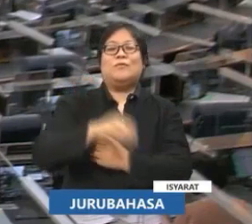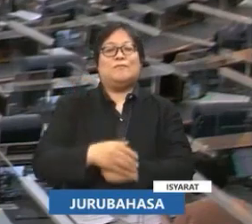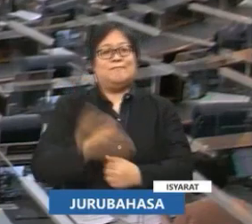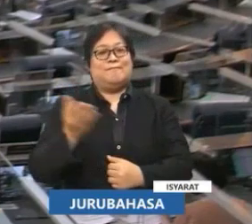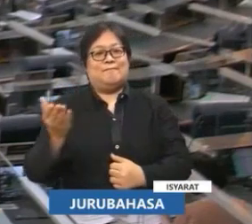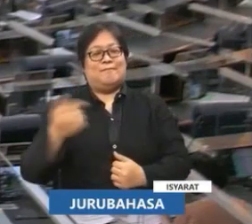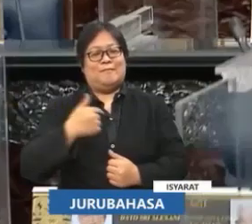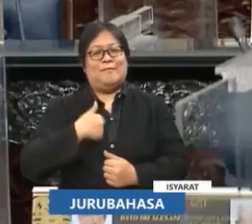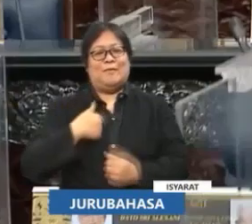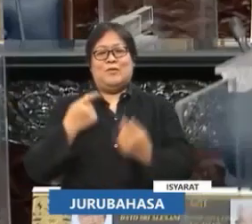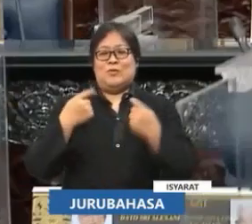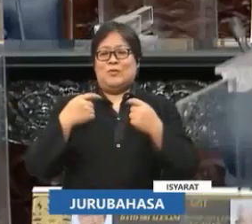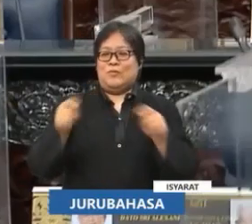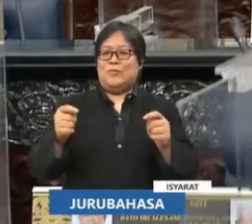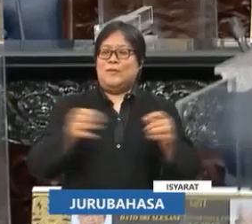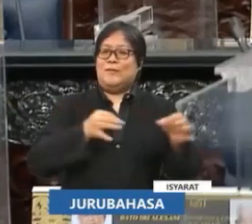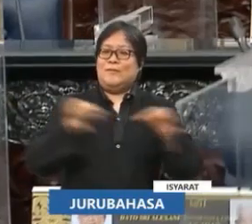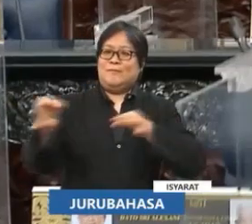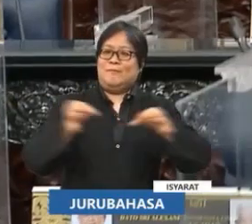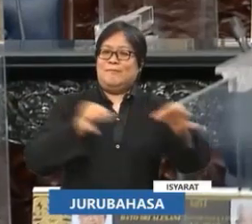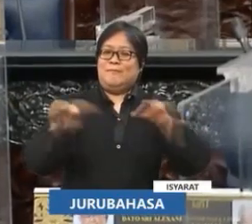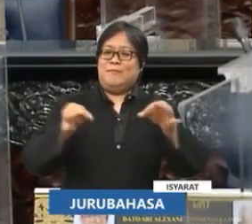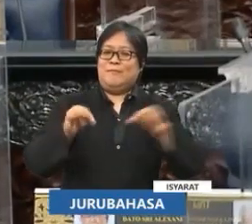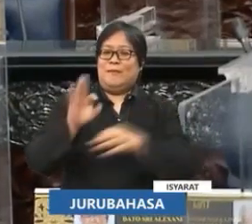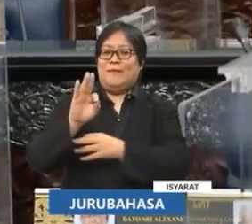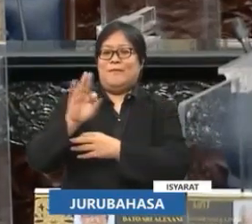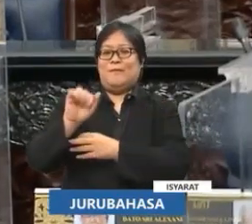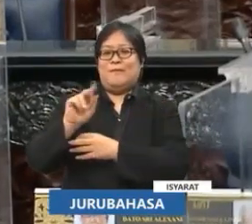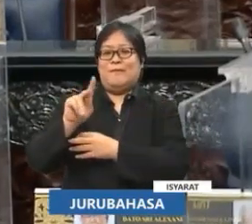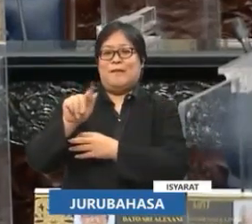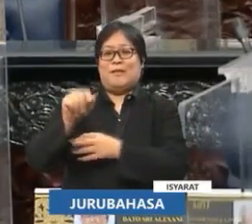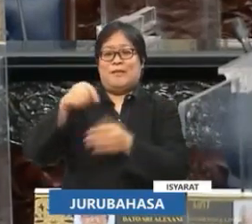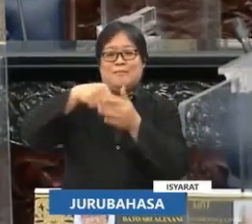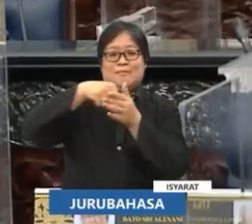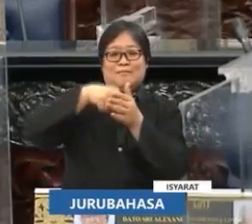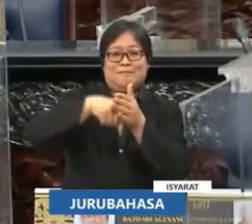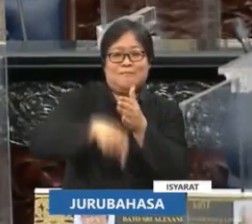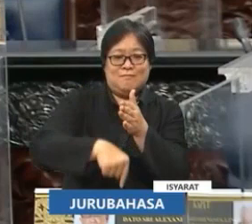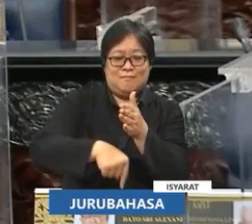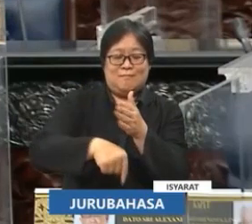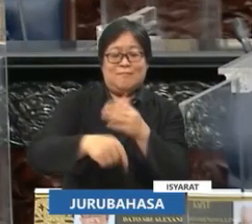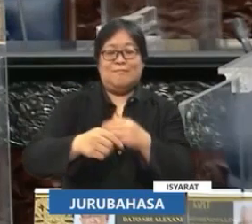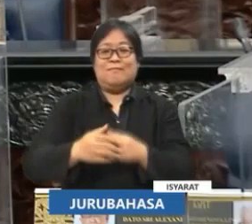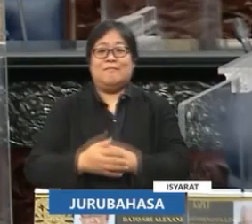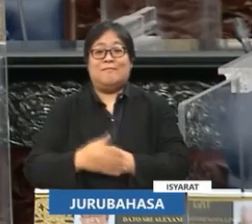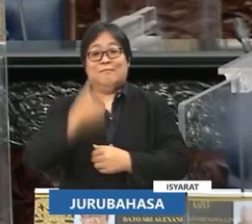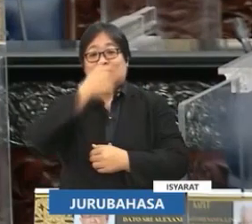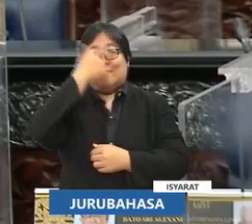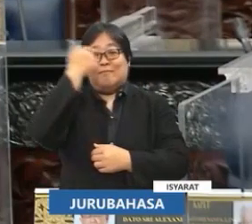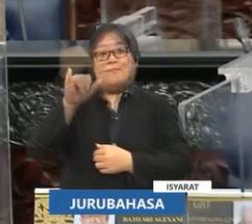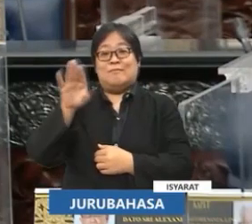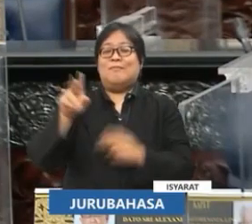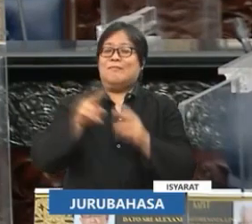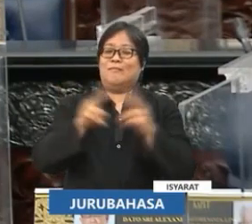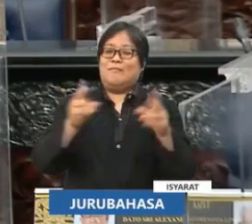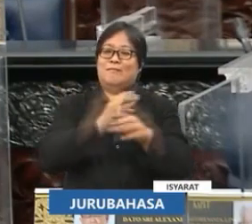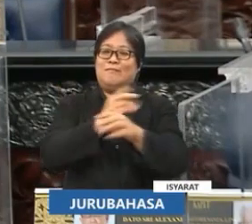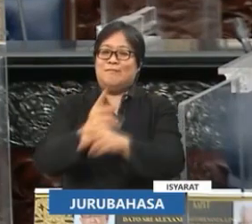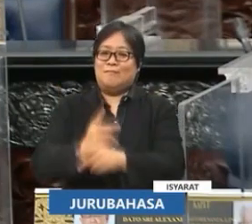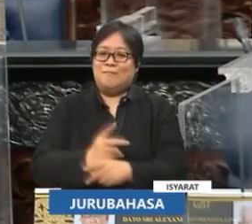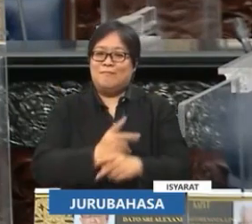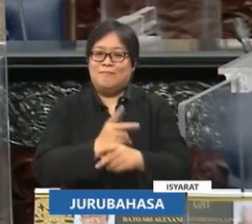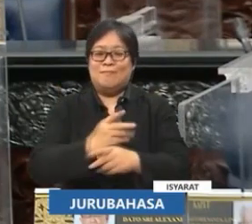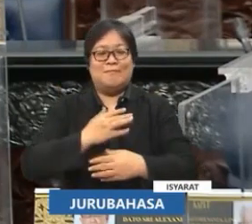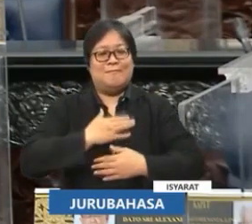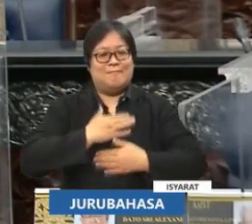Saya akan cuba memberikan fakta-fakta terperinci memandangkan Yang Berhormat amat prihatin